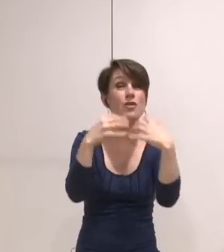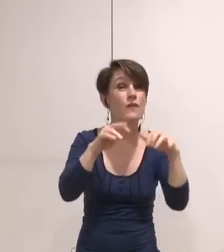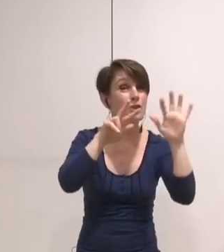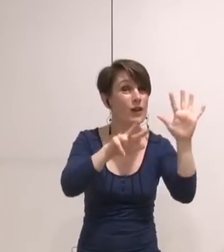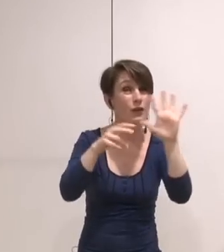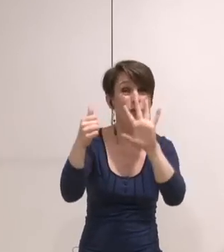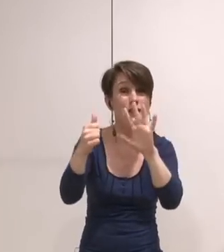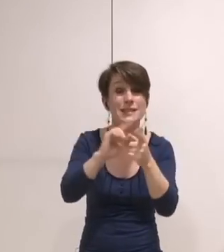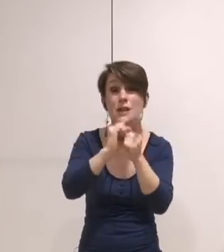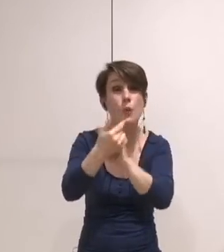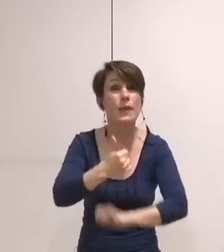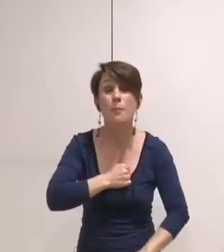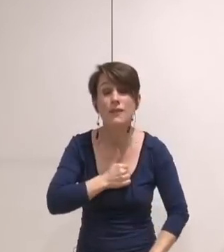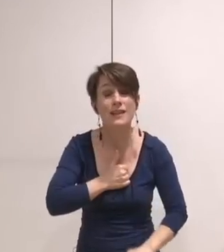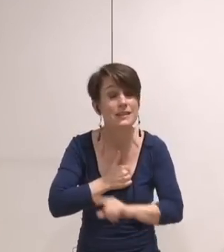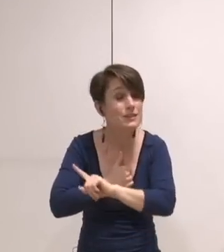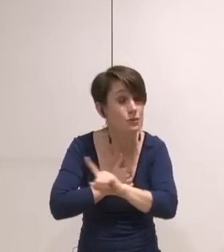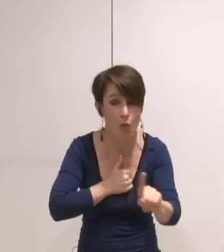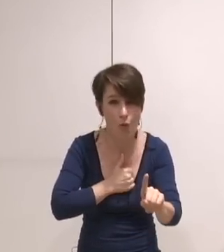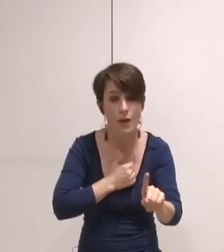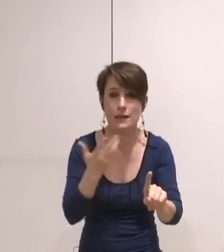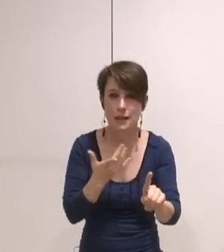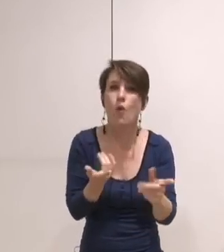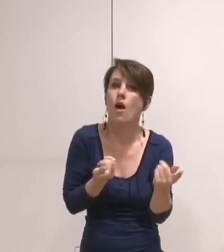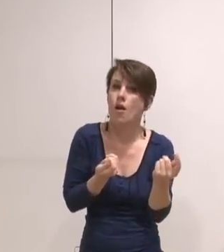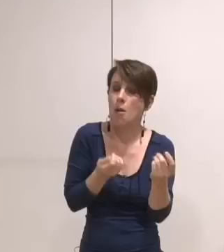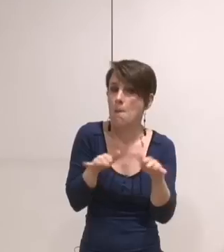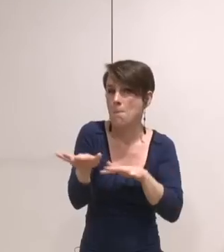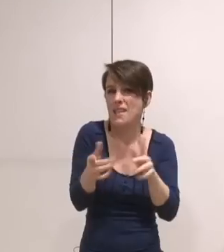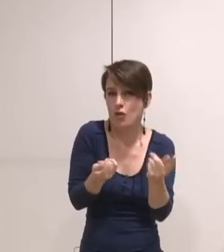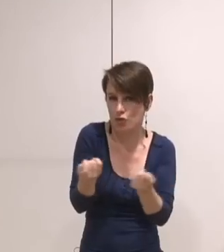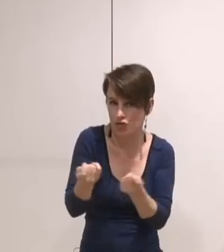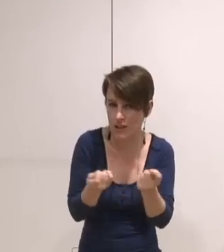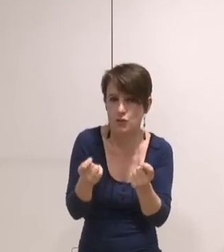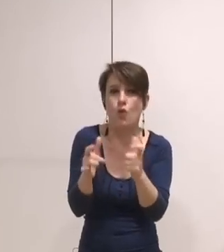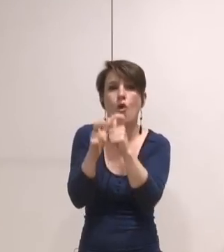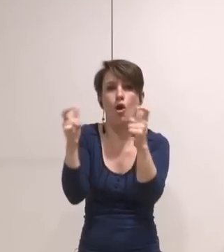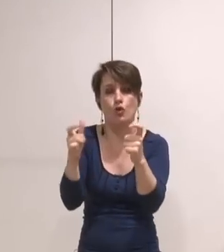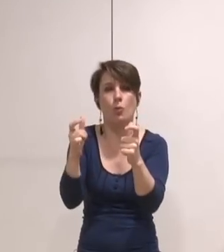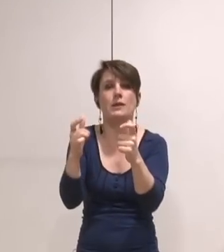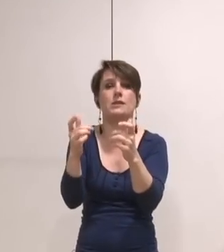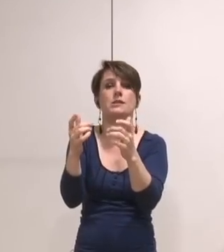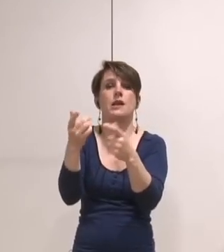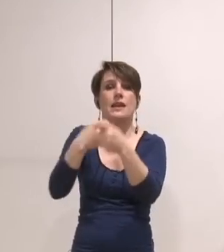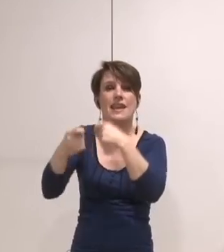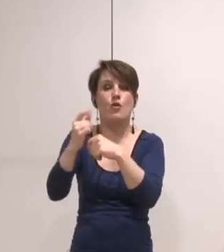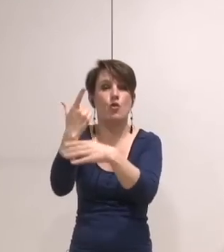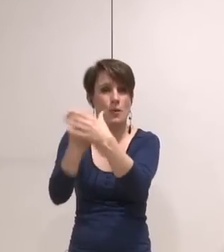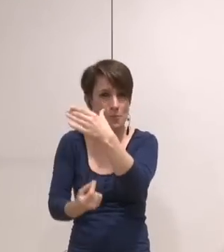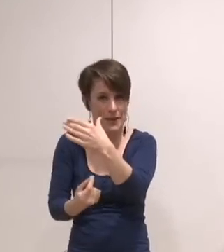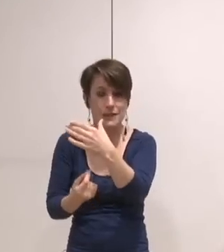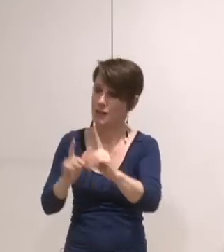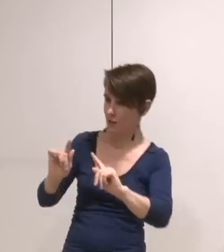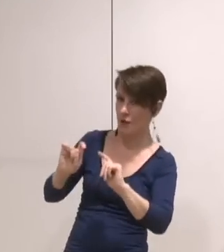a un mode d'exploitation il y a une société d'économie mixte qui se voit confier une